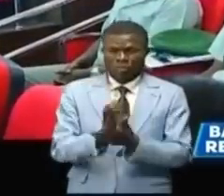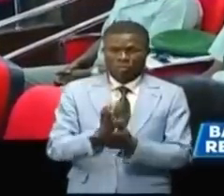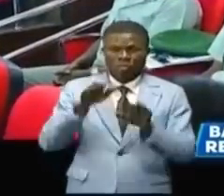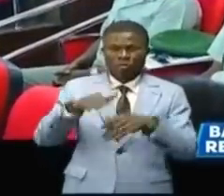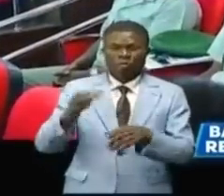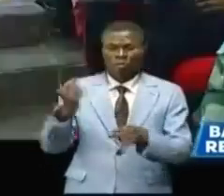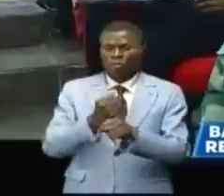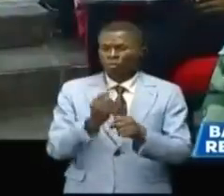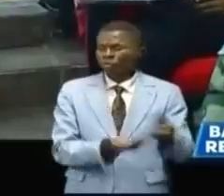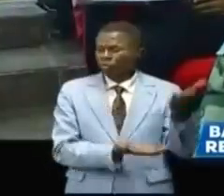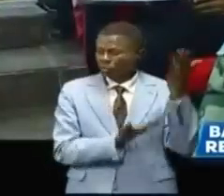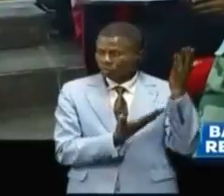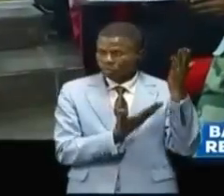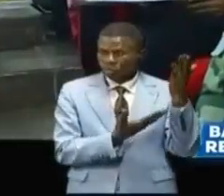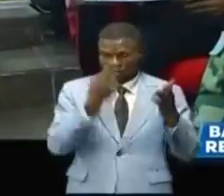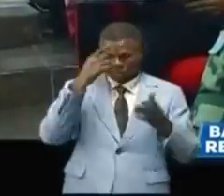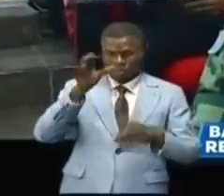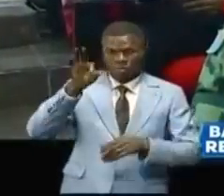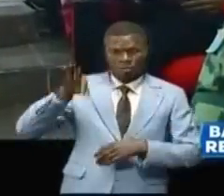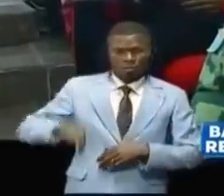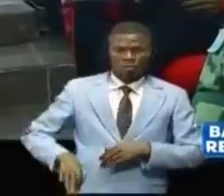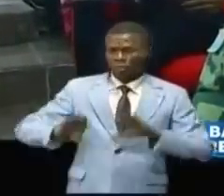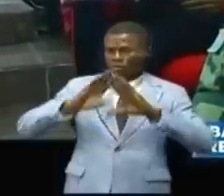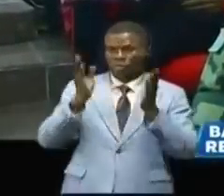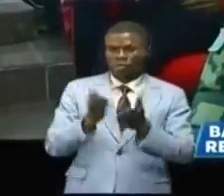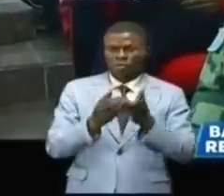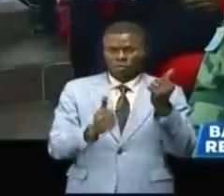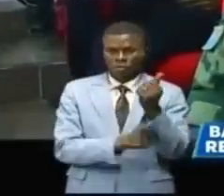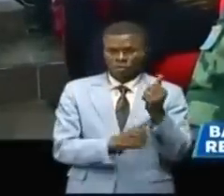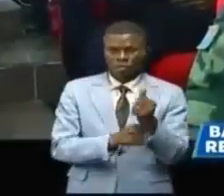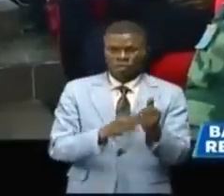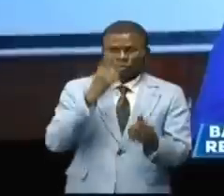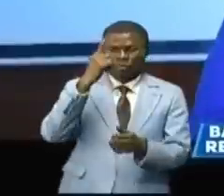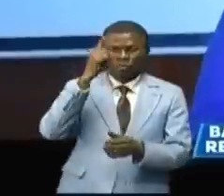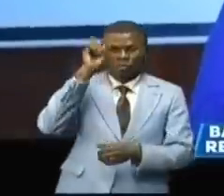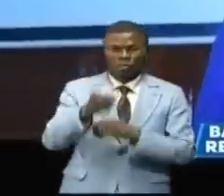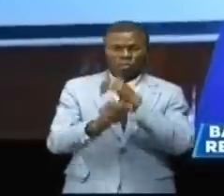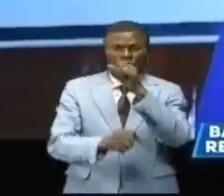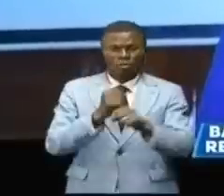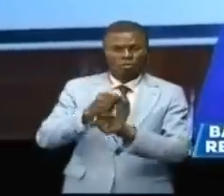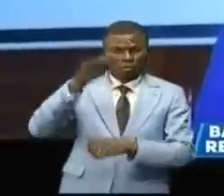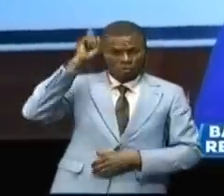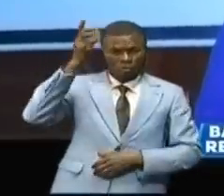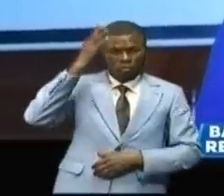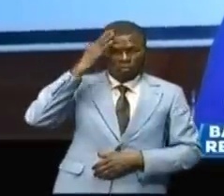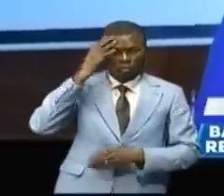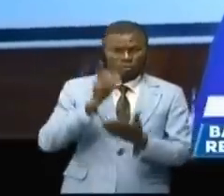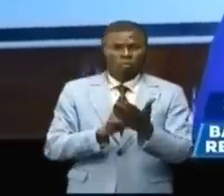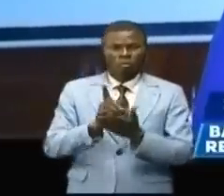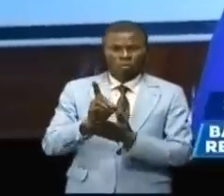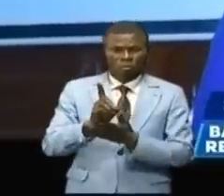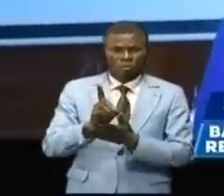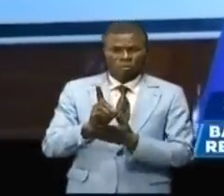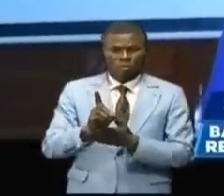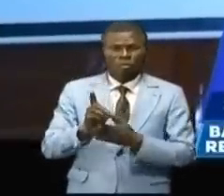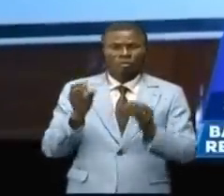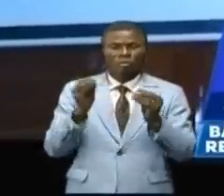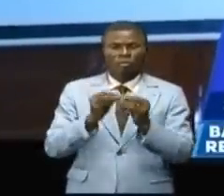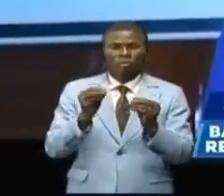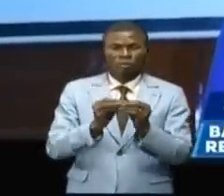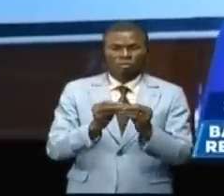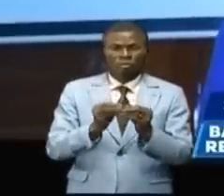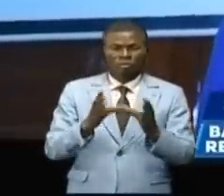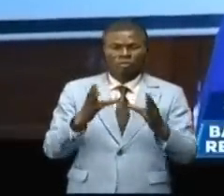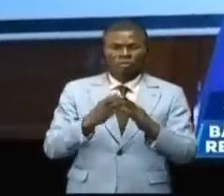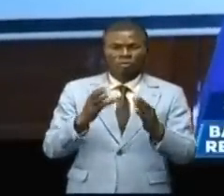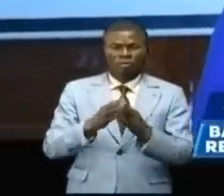rôle salvateur pour l'intérêt de tous. Il y a plus d'un siècle, un savant suédois, Arrhenius, avait